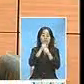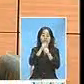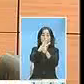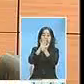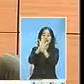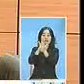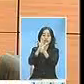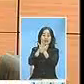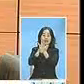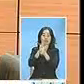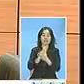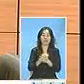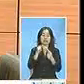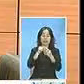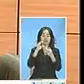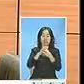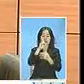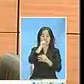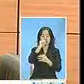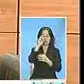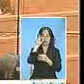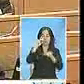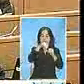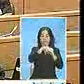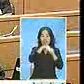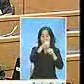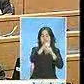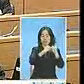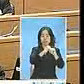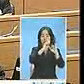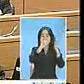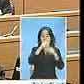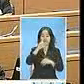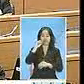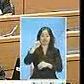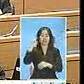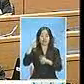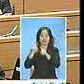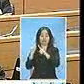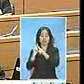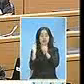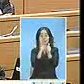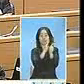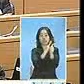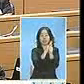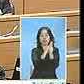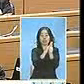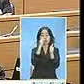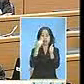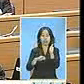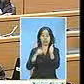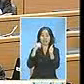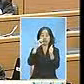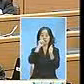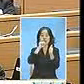หว่างที่แต่ละสว.เลือกตั้งชุด1หมดอายุไปสว.สรรหาก็จะทำหน้าที่พี่เลี้ยงพอกลับมาอีกทีก็สว.